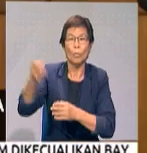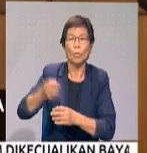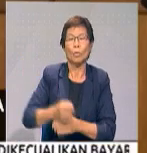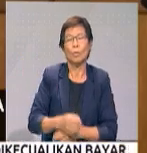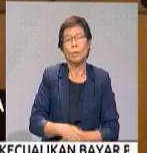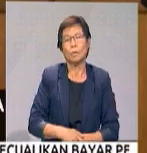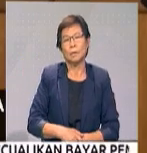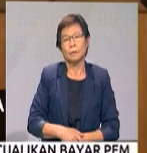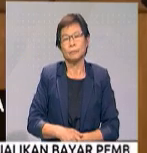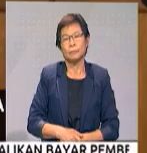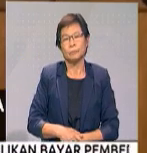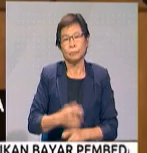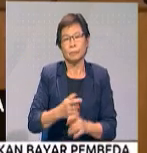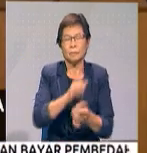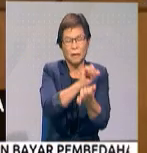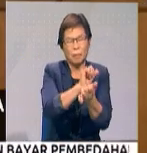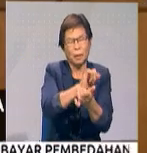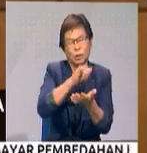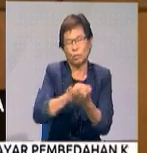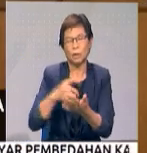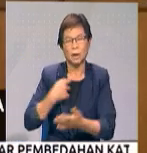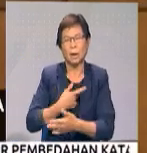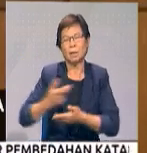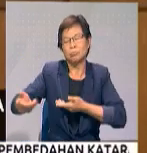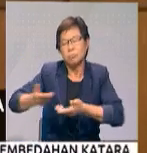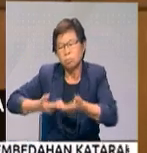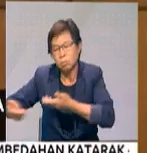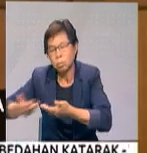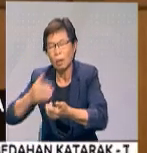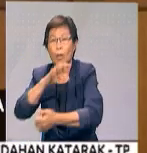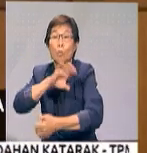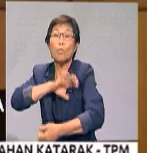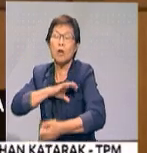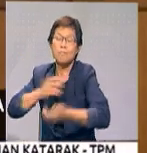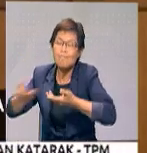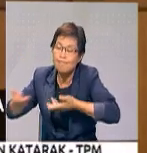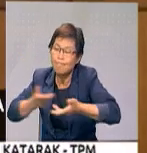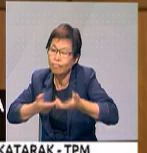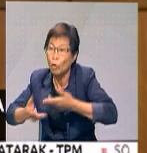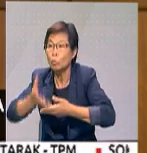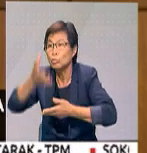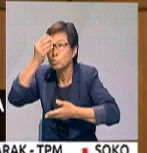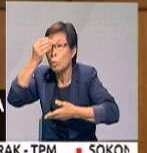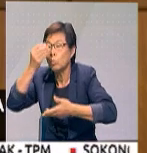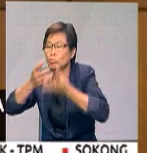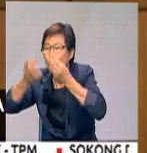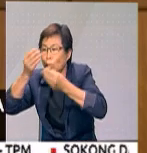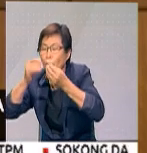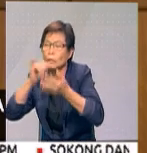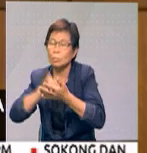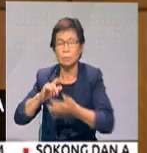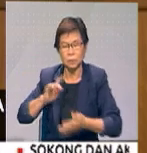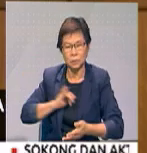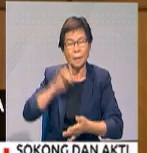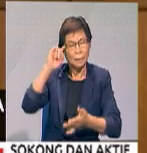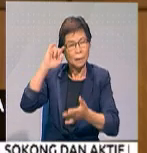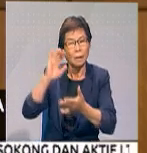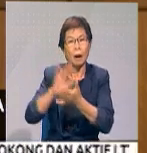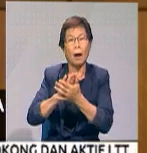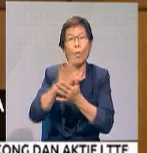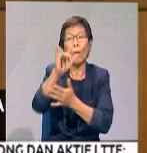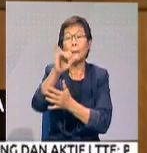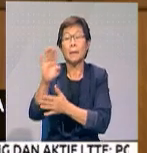lanjut daripada tangkapan itu. Kita pun akan berusaha dengan pihak berkuasa untuk mendapatkan maklumat. Dan saya yakin bahawa Yang Berhormat